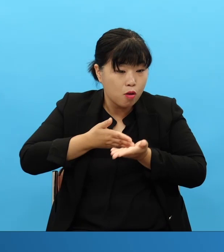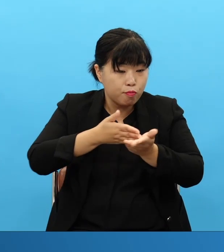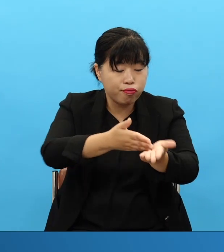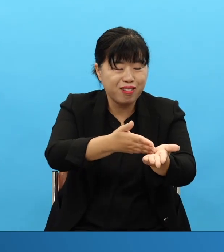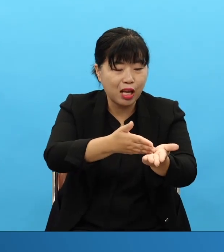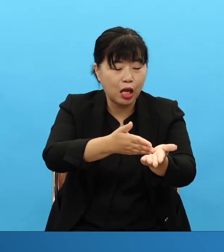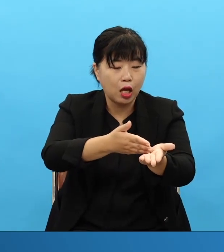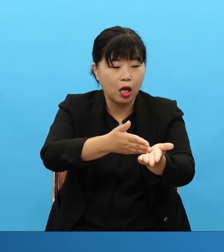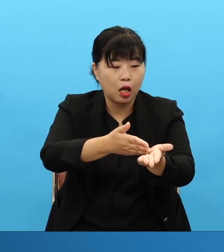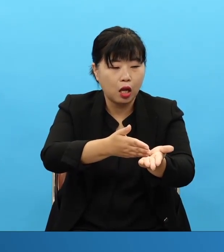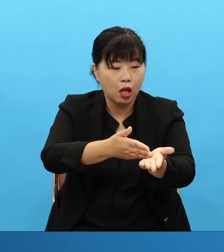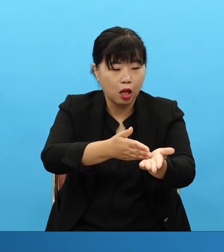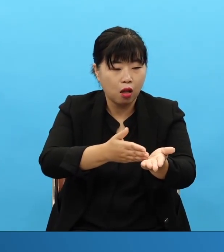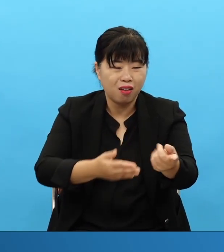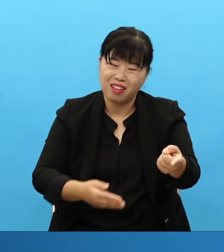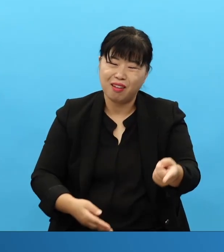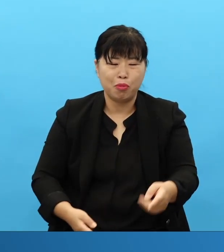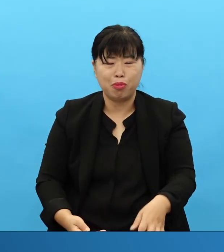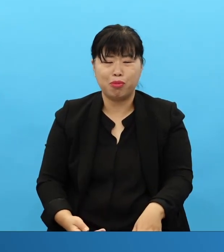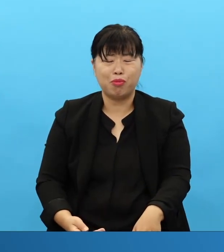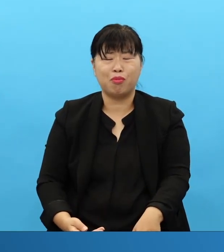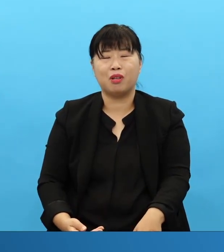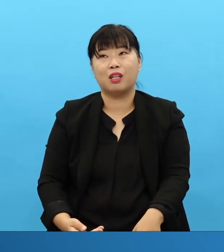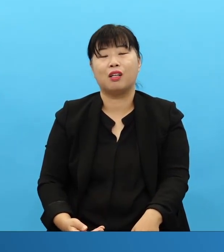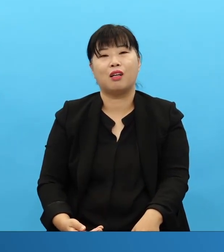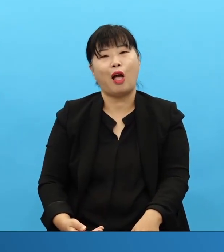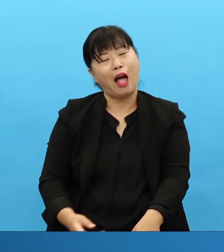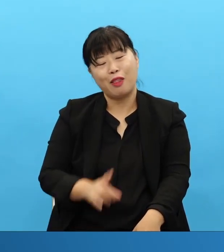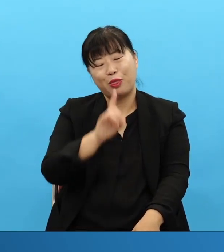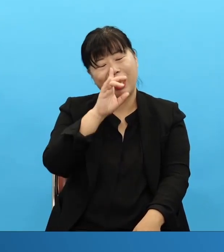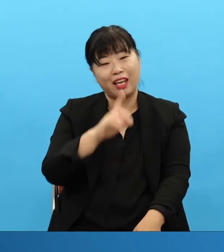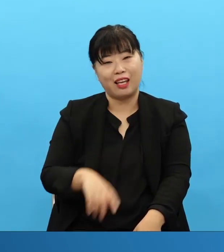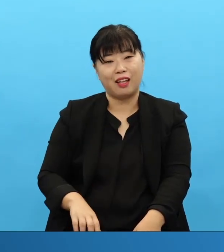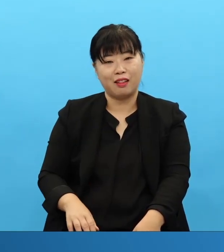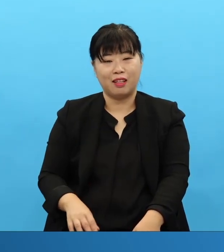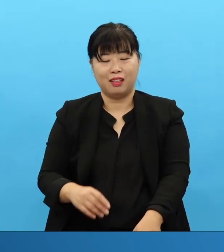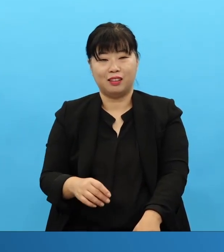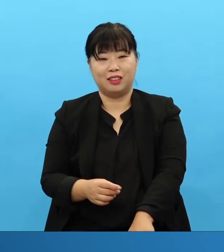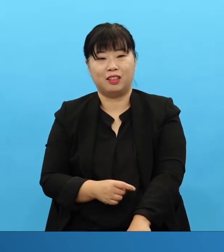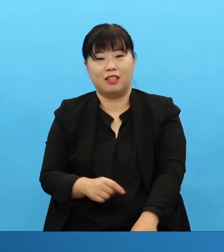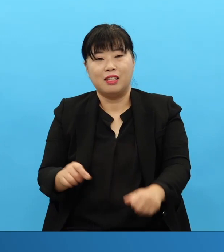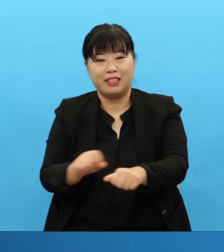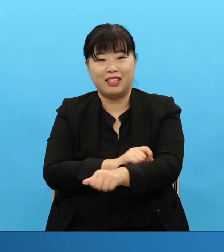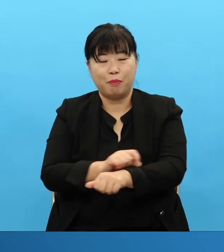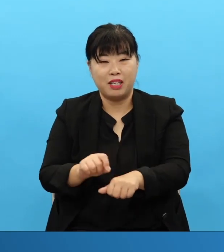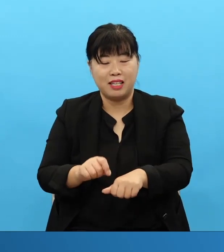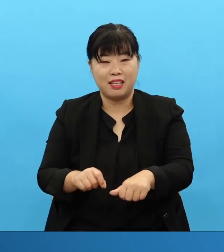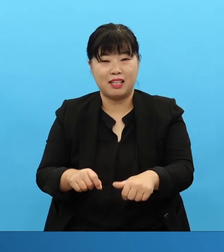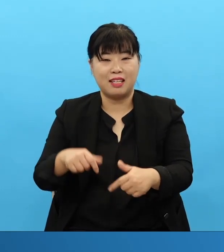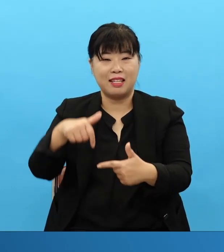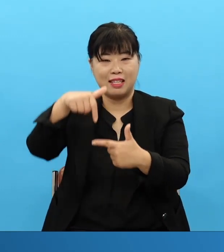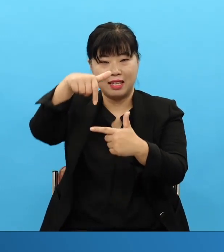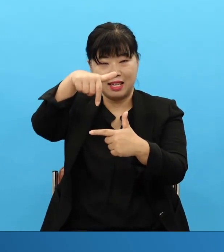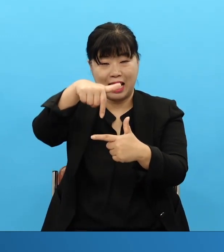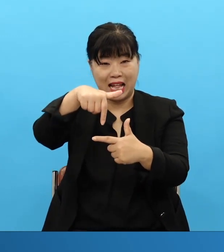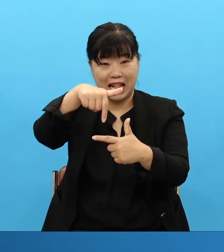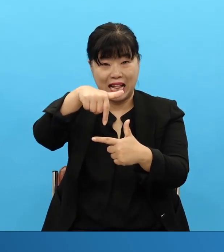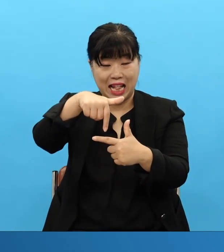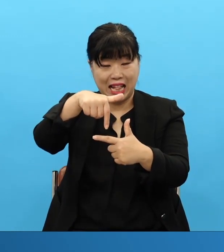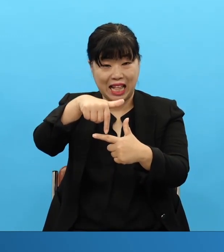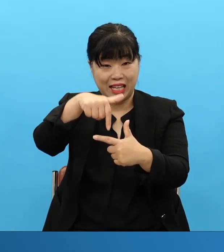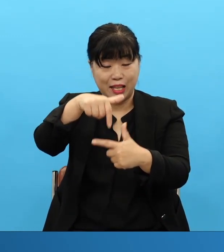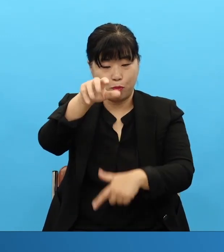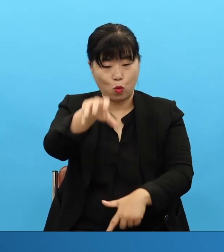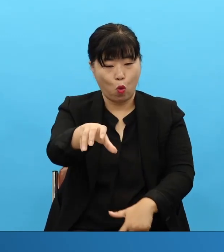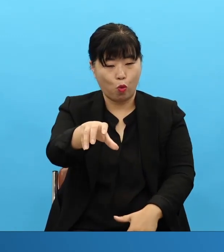막 잘 나가는 사람 깎아버려. And so I heard about this very famous person in Gangnam. 이 So I went there. 사람들은 깎는 게 달라요. And the way this person cut my hair was 실력이 different. 다른 거예요. 막.